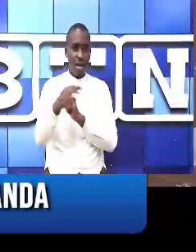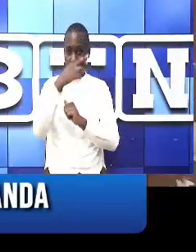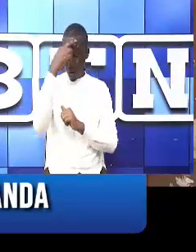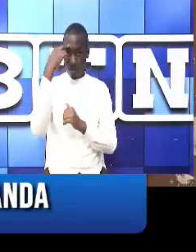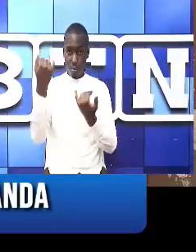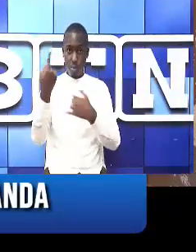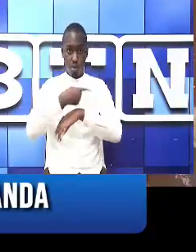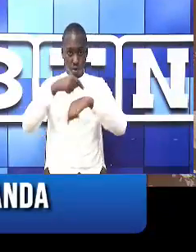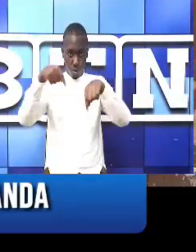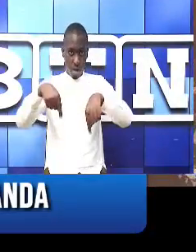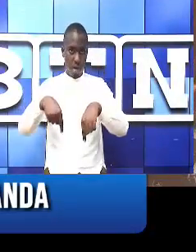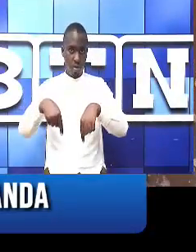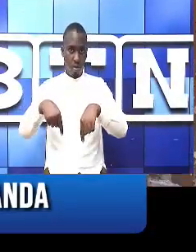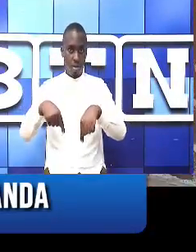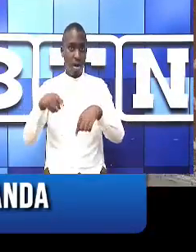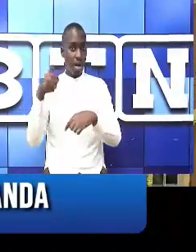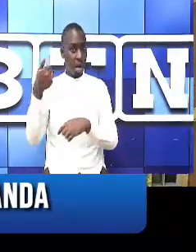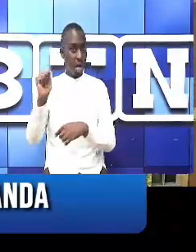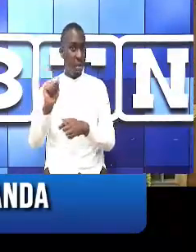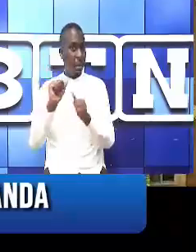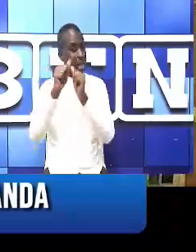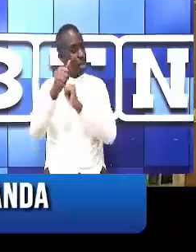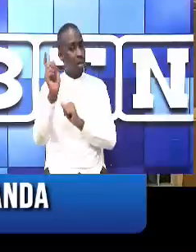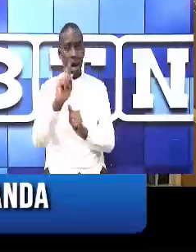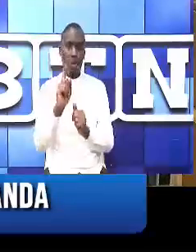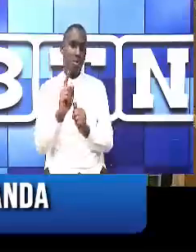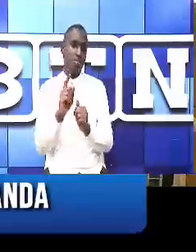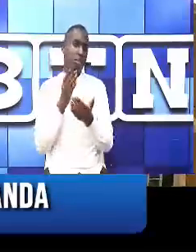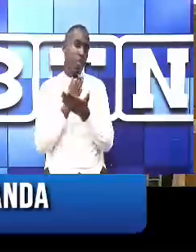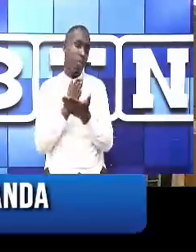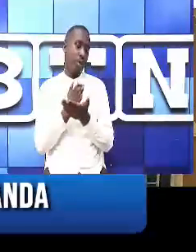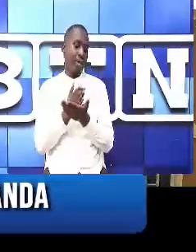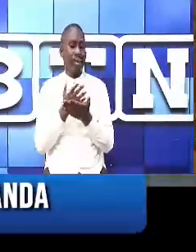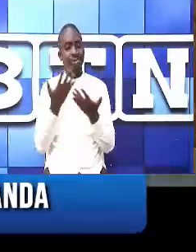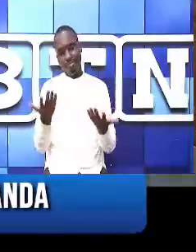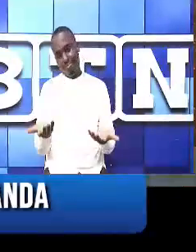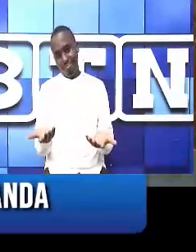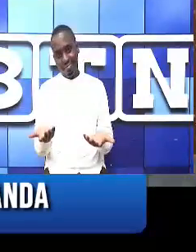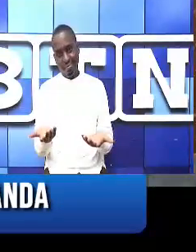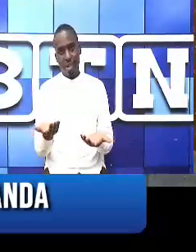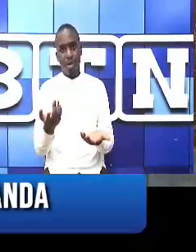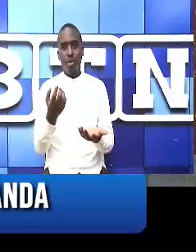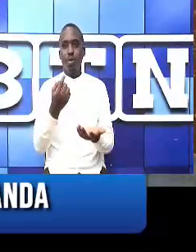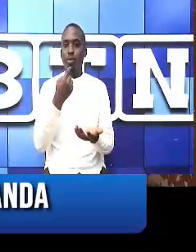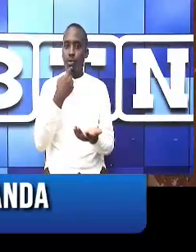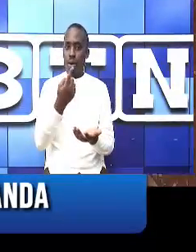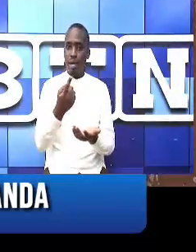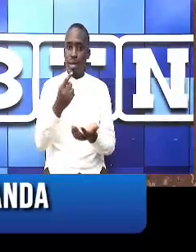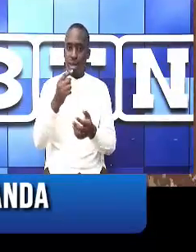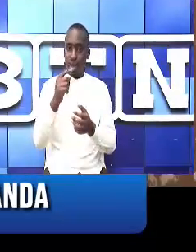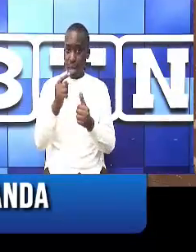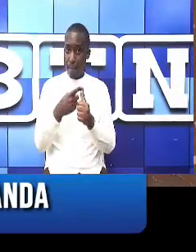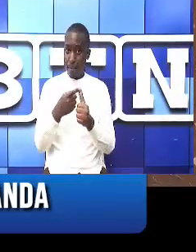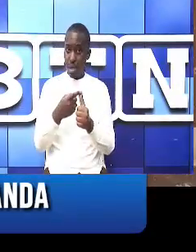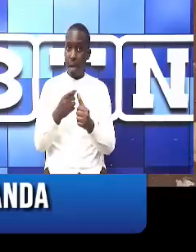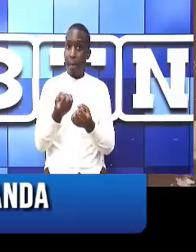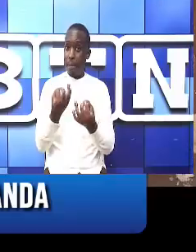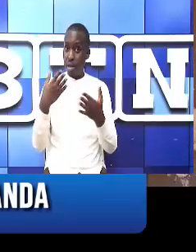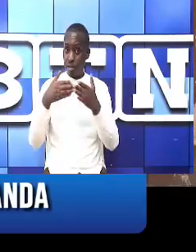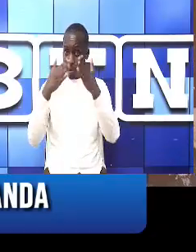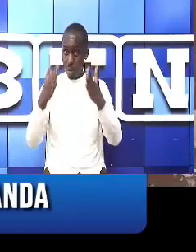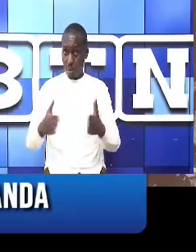hano nabo bakiri kure nabo ntabwo nabarenganye burya nkuko mukunze kubivuga icya mbere ni amakuru benshi mu